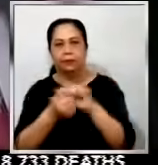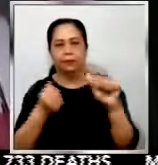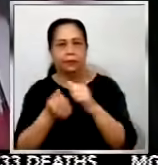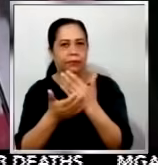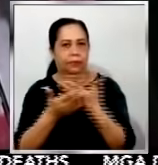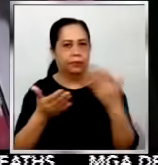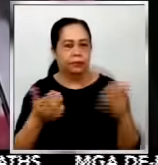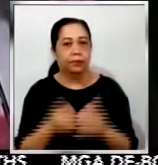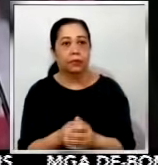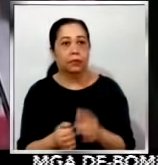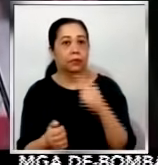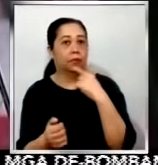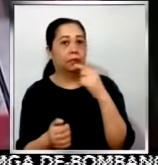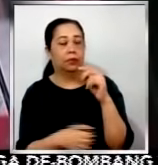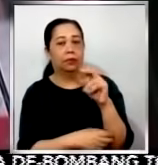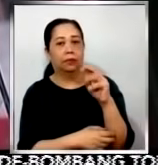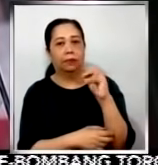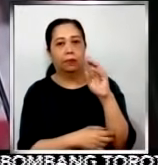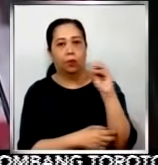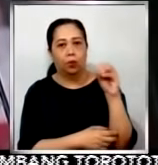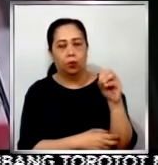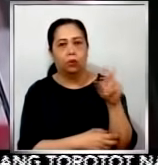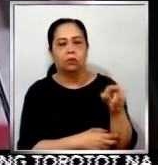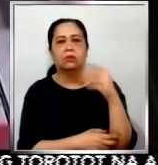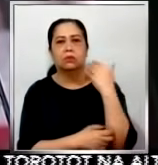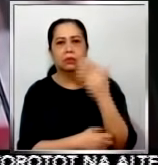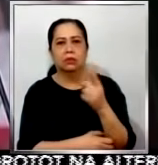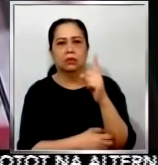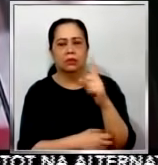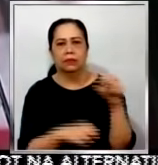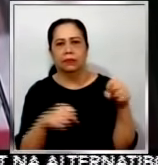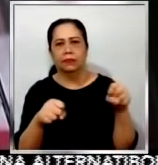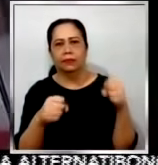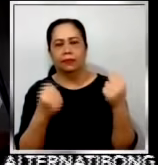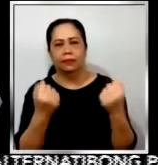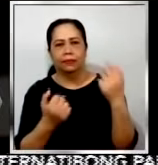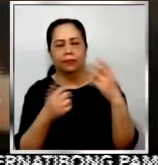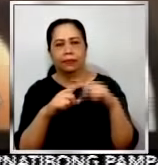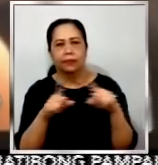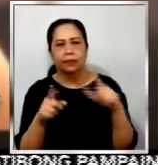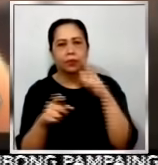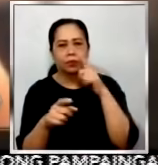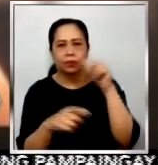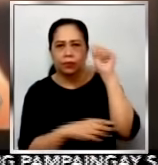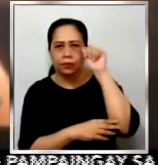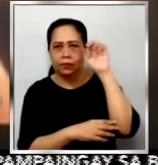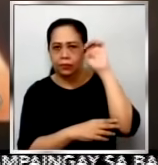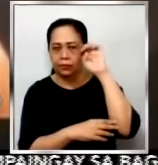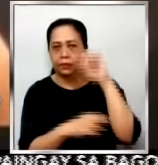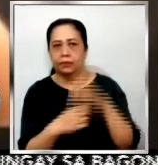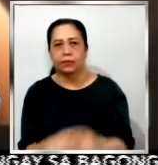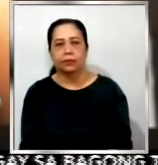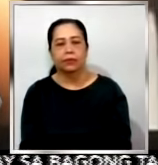sa MDRRMO, namatay sa insidente ang tricycle driver na si Anthony Espiritu.